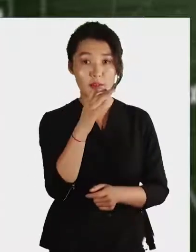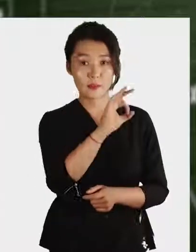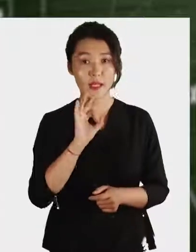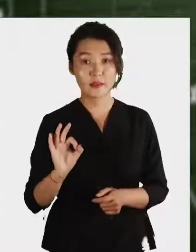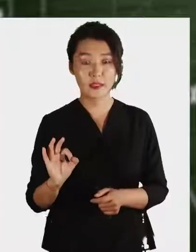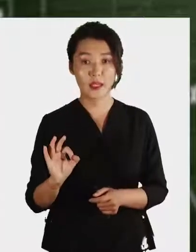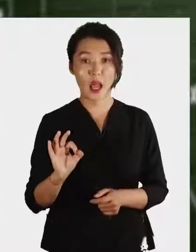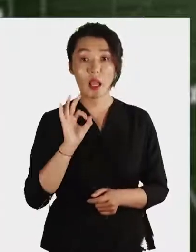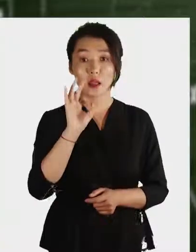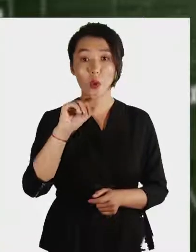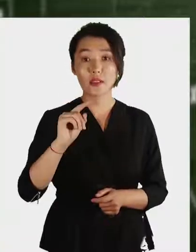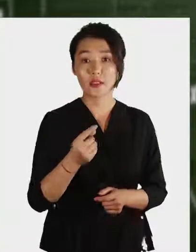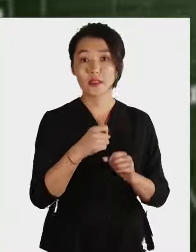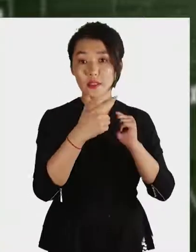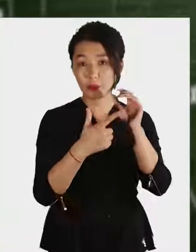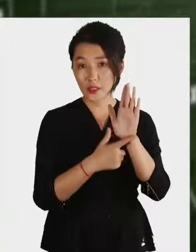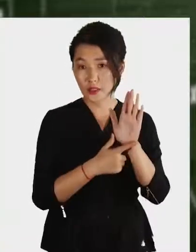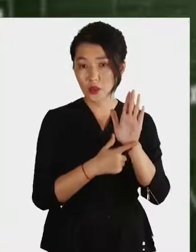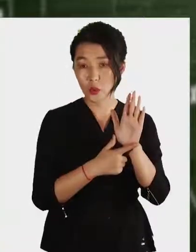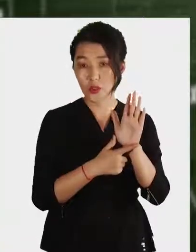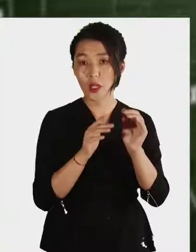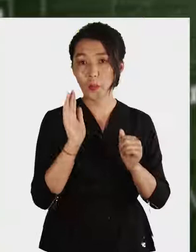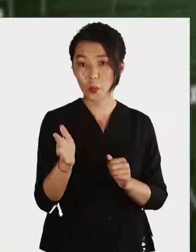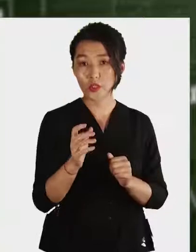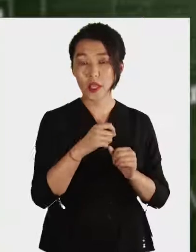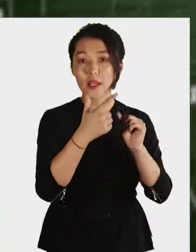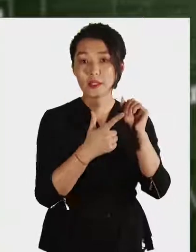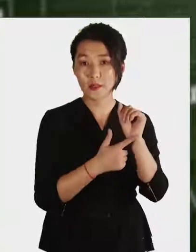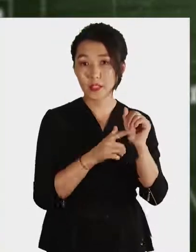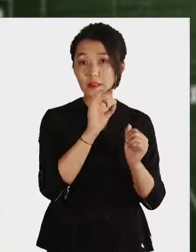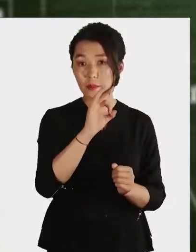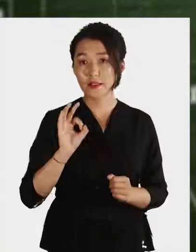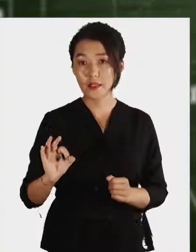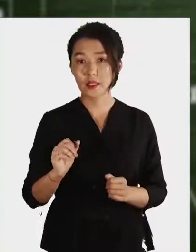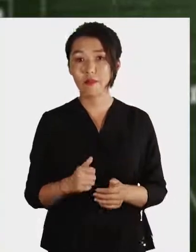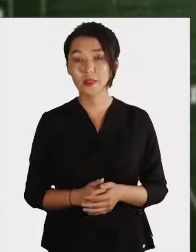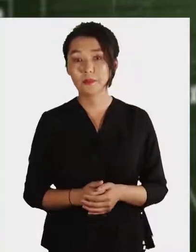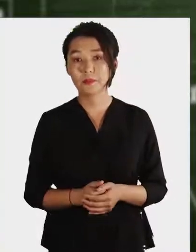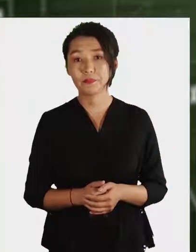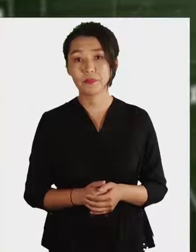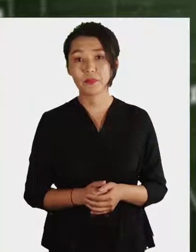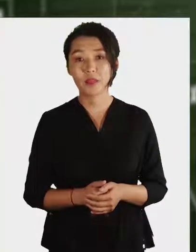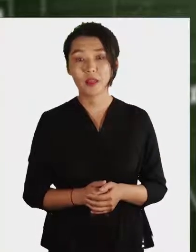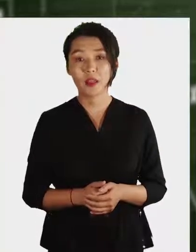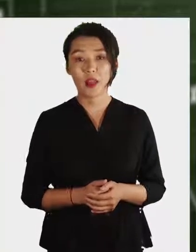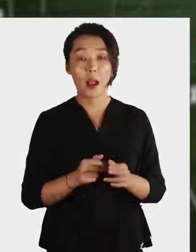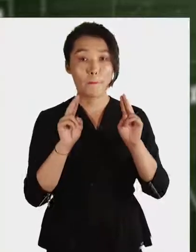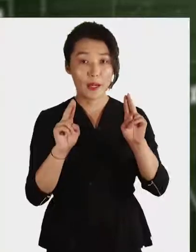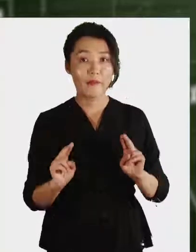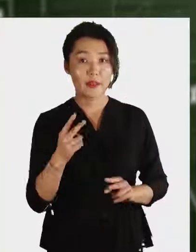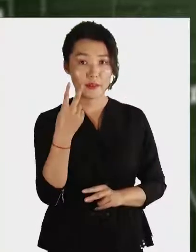Значит, 0,17 будет 17%. Мы подошли ко второму